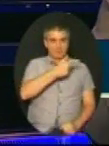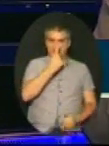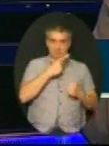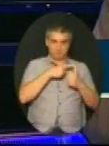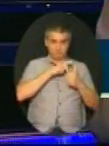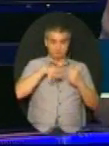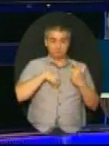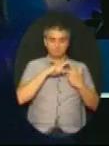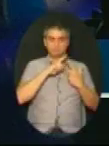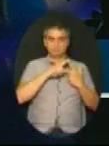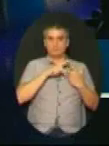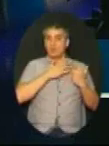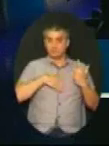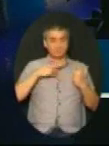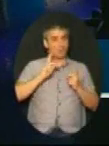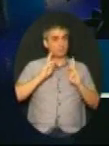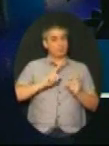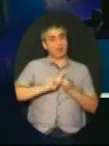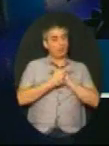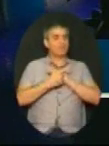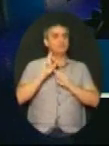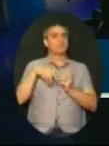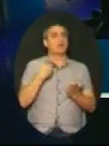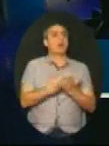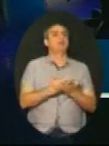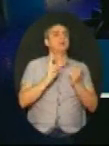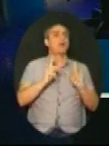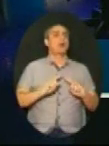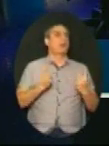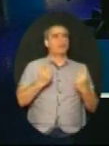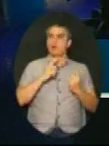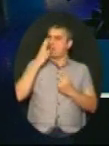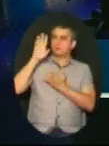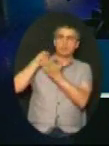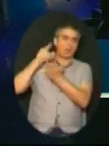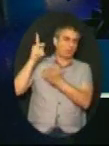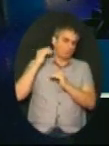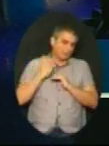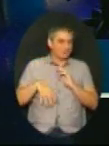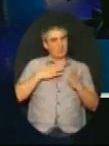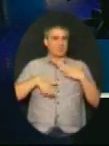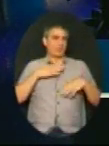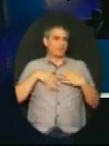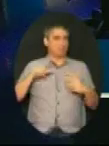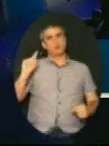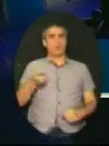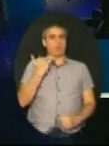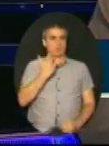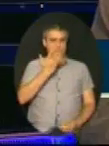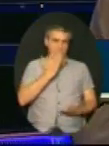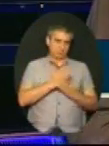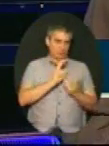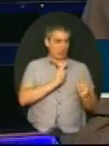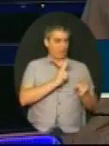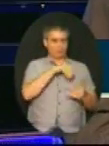אחד. שתיים, אם רוצים להיות אלטרנטיבה, צריך להציע אלטרנטיבה, לא לנסות לחכות, ותפסיקו להיות נחמדים כל כך אל כולם כל הזמן, חוץ מאשר אחד